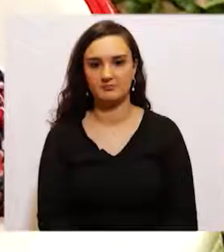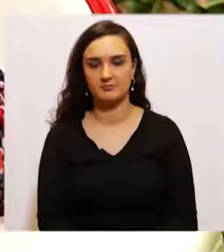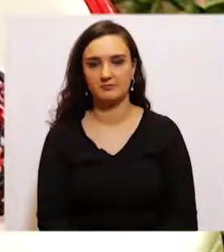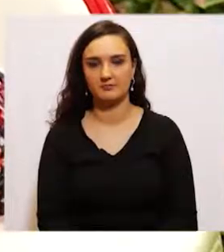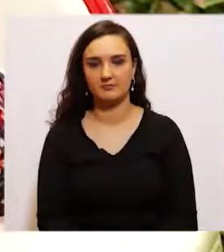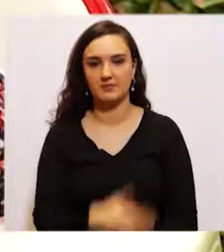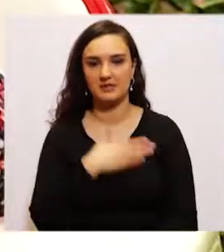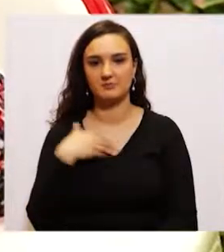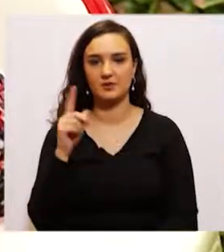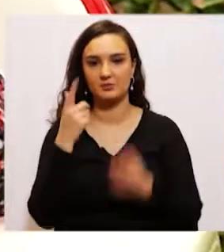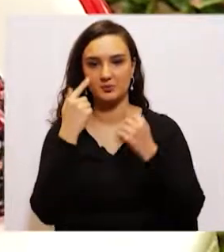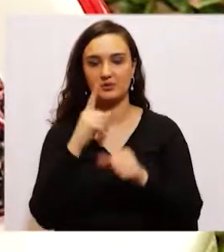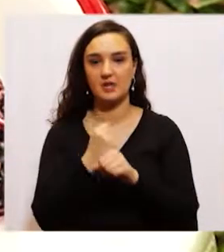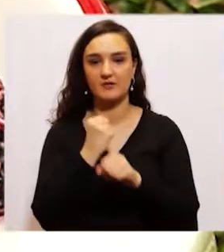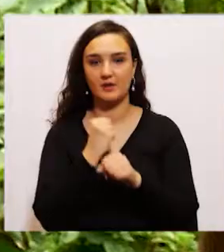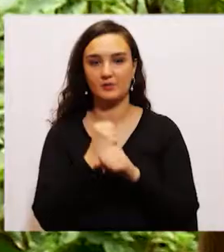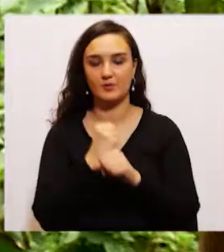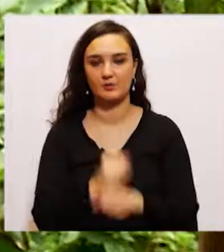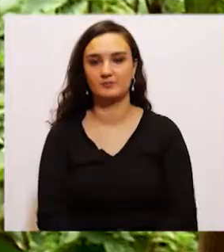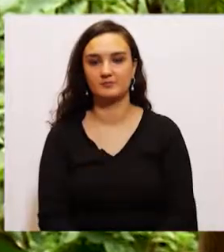არ მინდა რომ იტიროს, რა ვქნა?